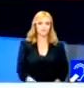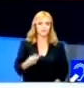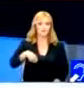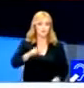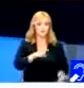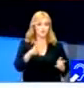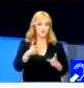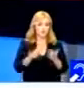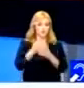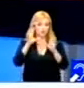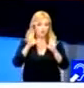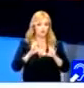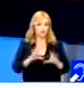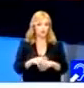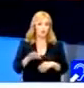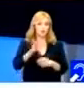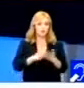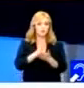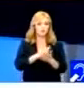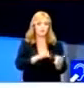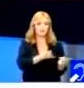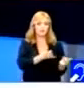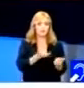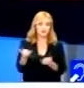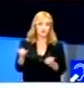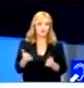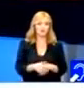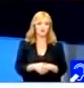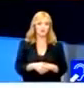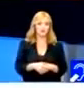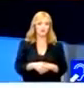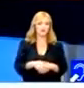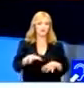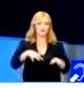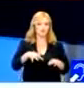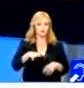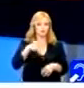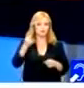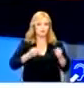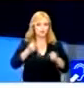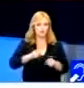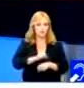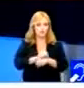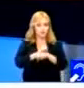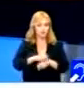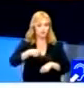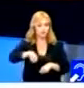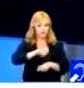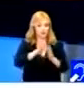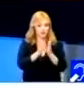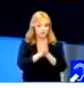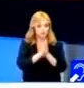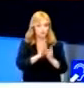Spania pregătește o lege pentru reglementarea serviciilor oferite de companii precum Uber sau Cabify. Sute de șoferi au protestat la Madrid și au cerut